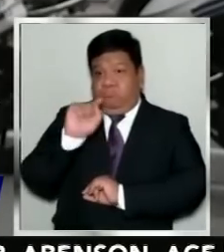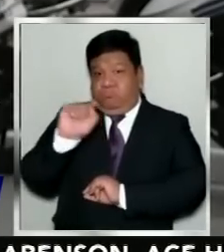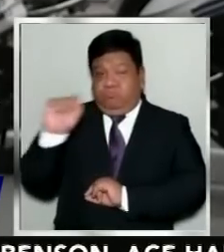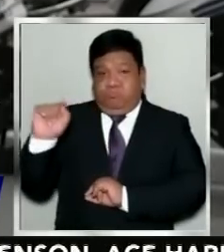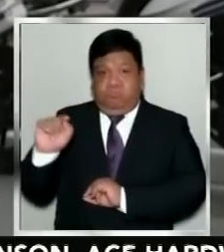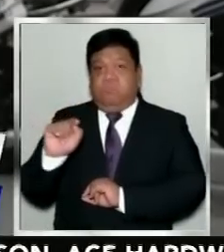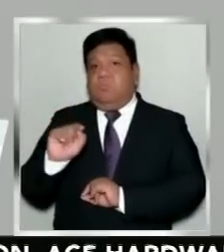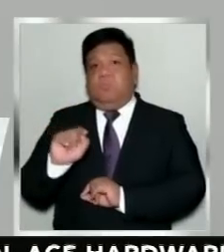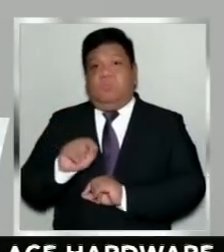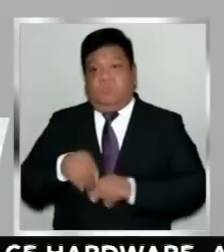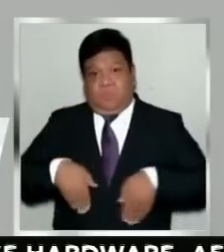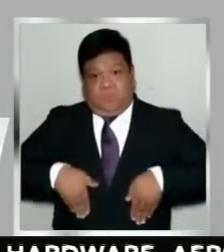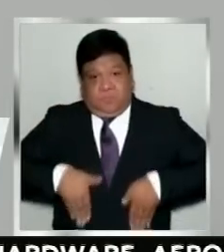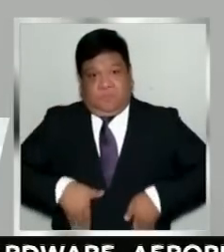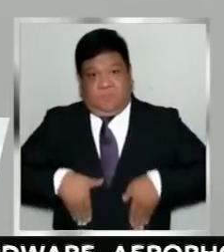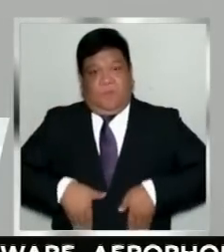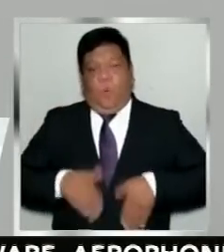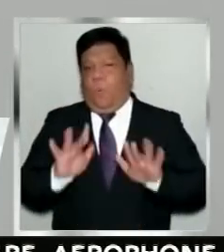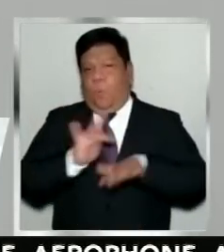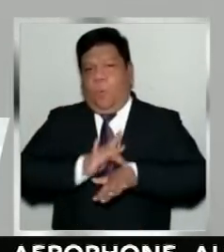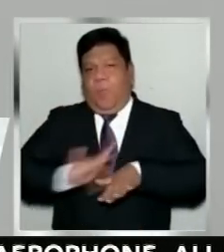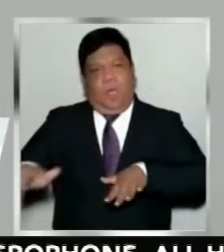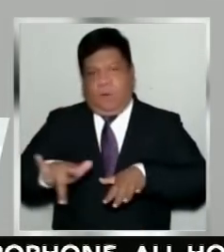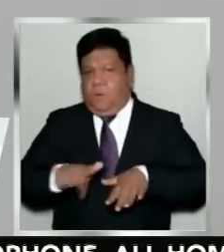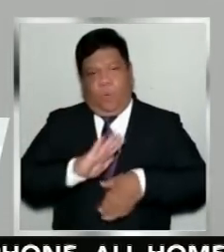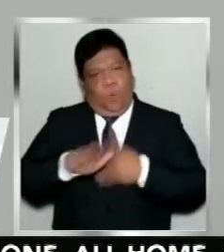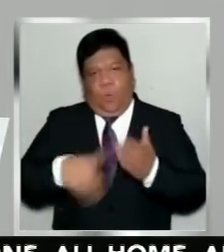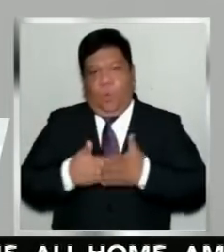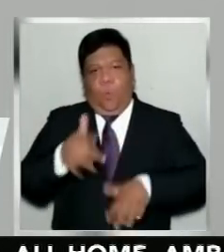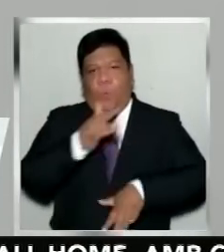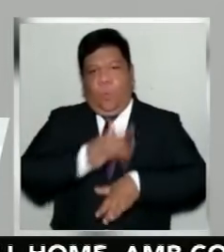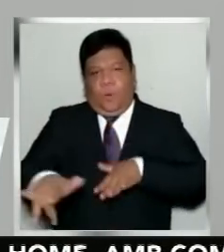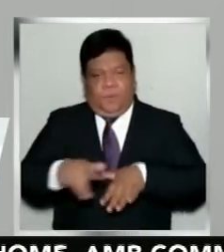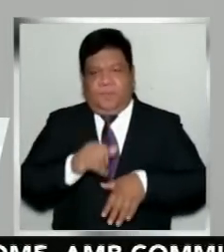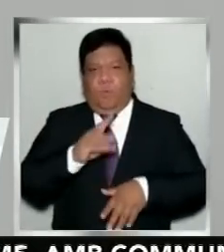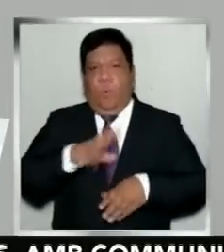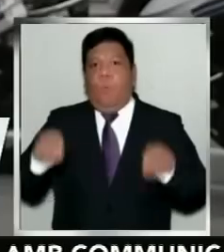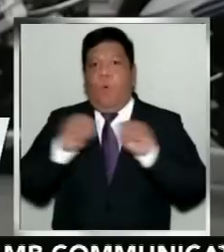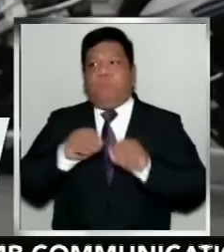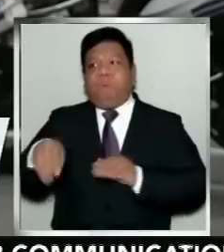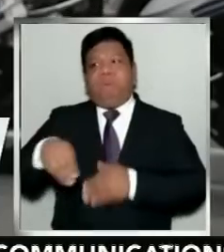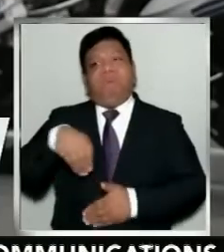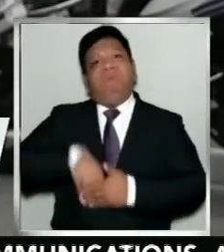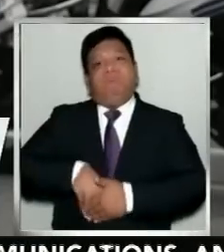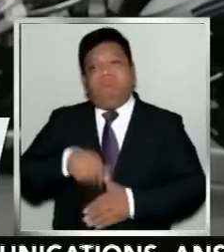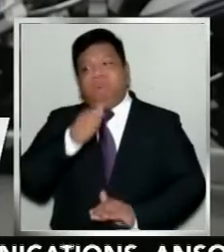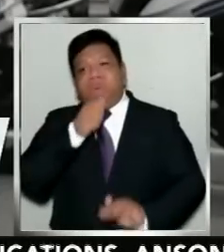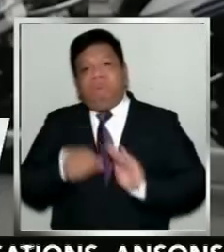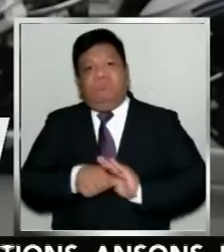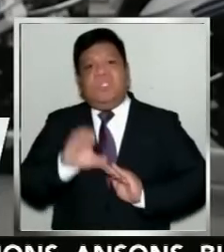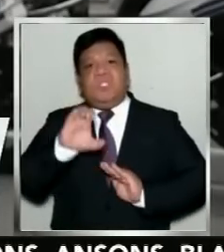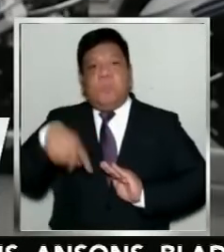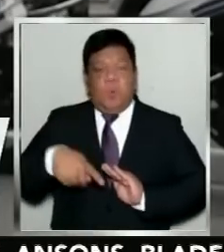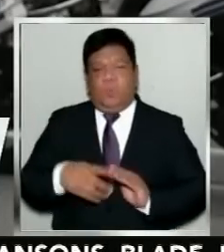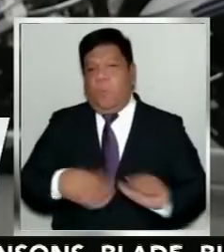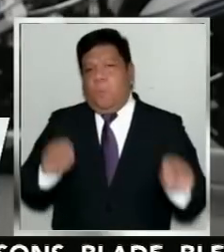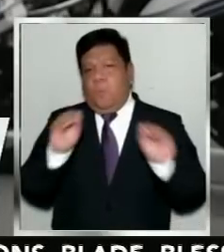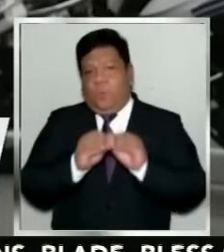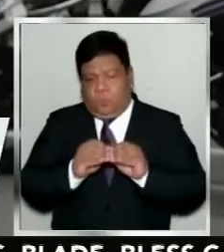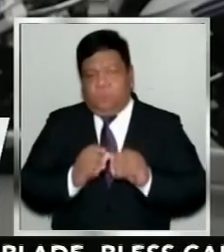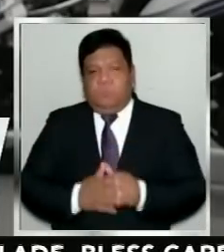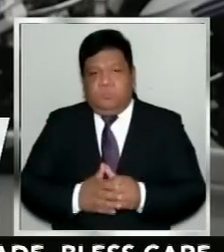pocket, walang lahat. Para wala na kayong isisiksik, wala na kayong itatabing cellphone. We will provide you the